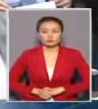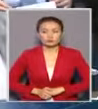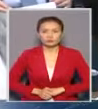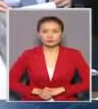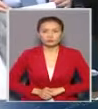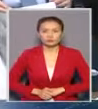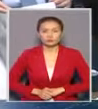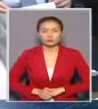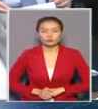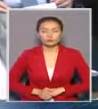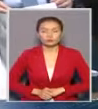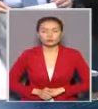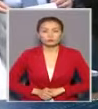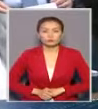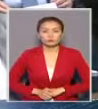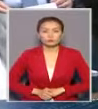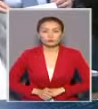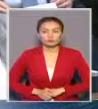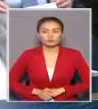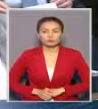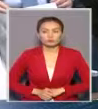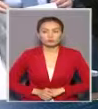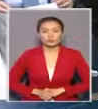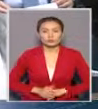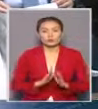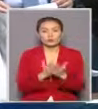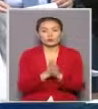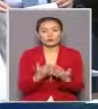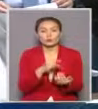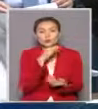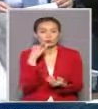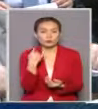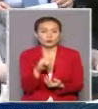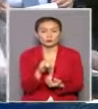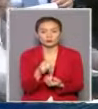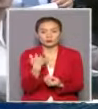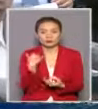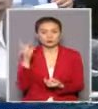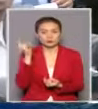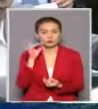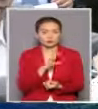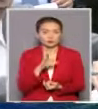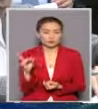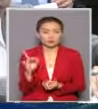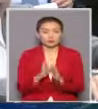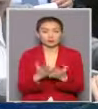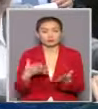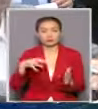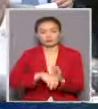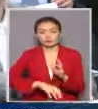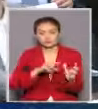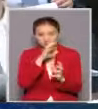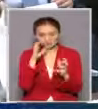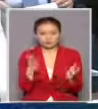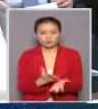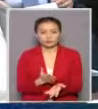меня в той же библиотеке есть учебники как советского периода, там от школьных учебников, до